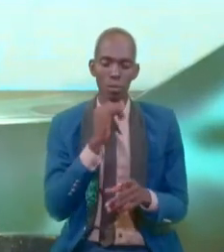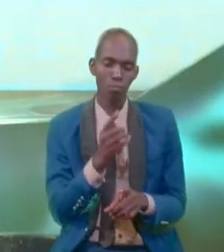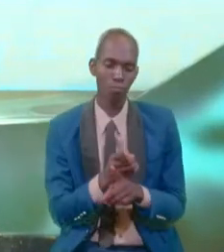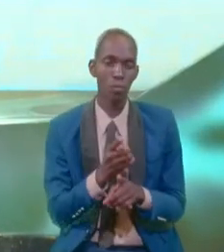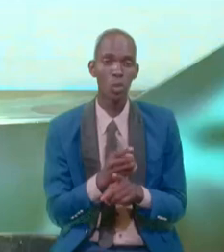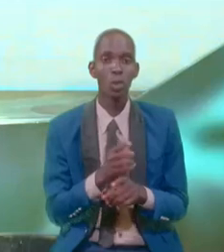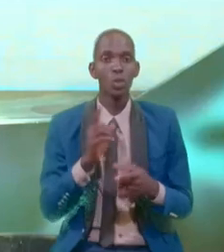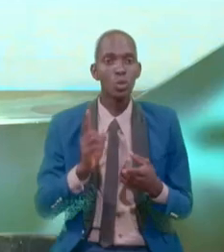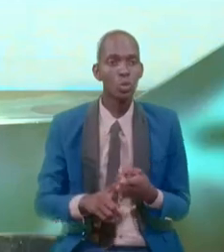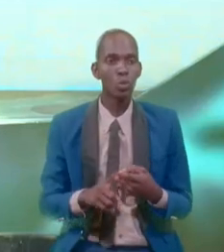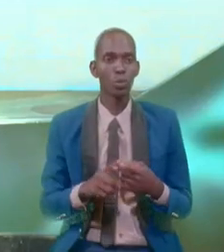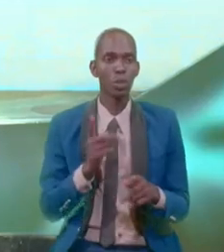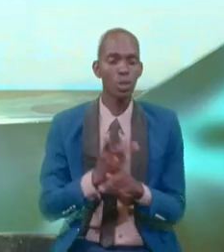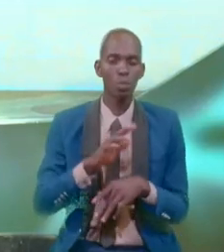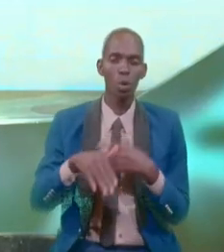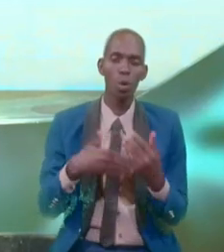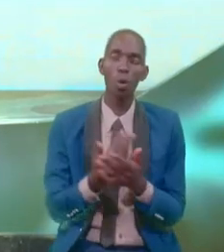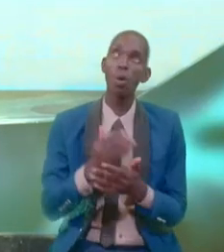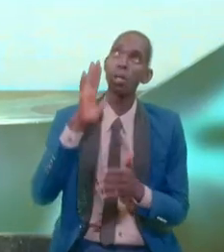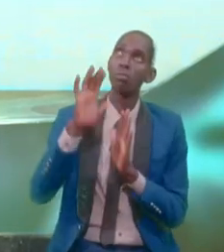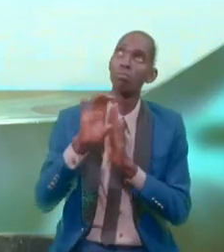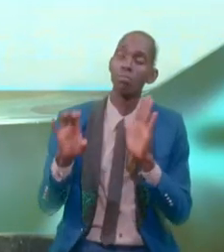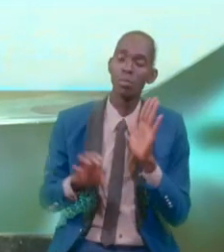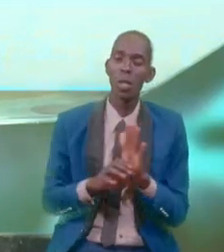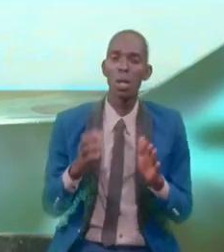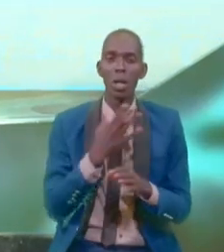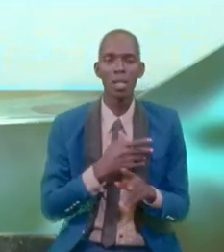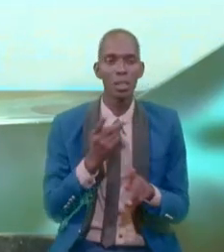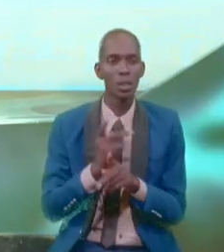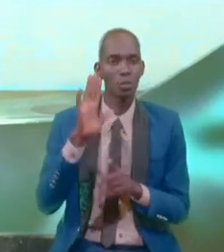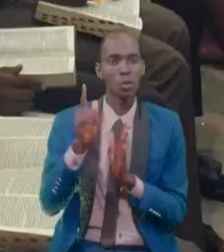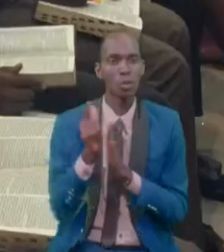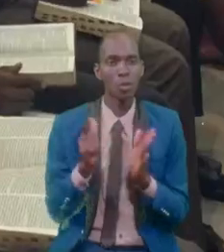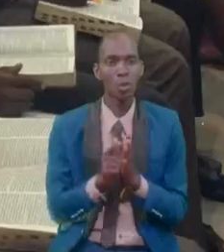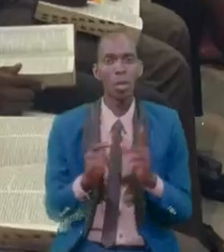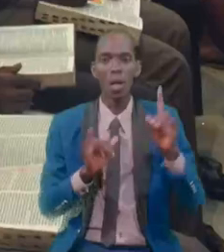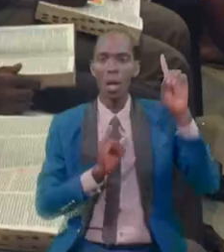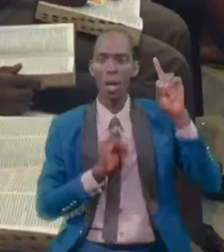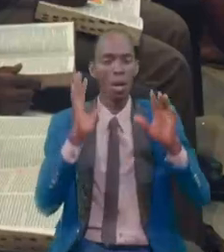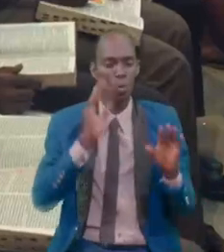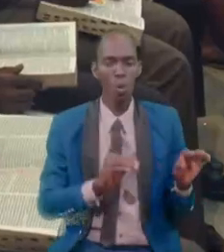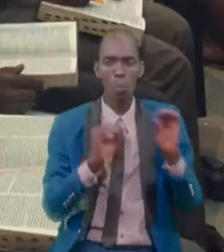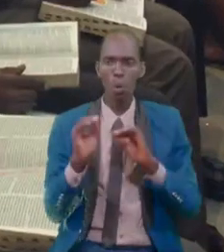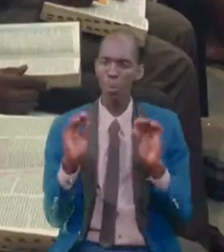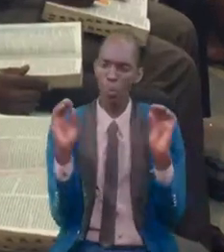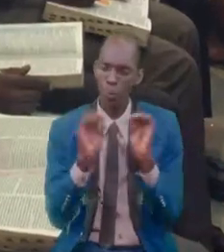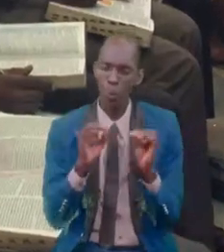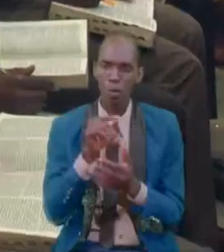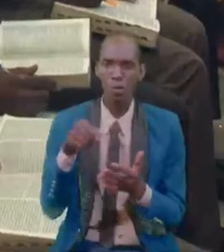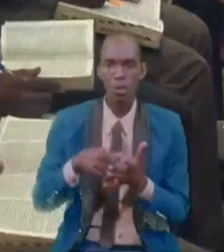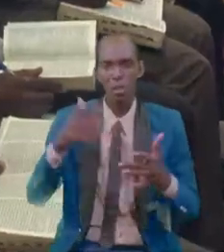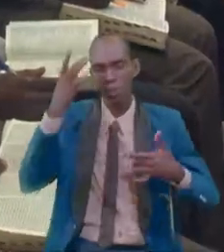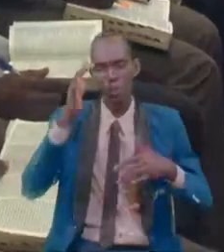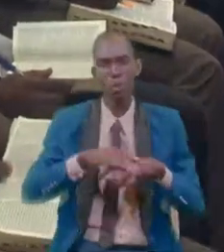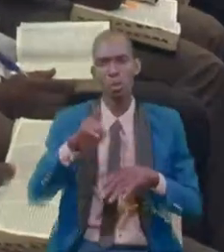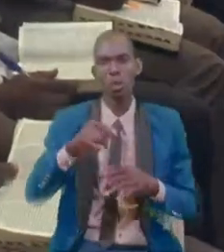tu prêtes l'oreille à ses commandements, et si tu observes toutes ses lois, je ne te frapperai d'aucune des maladies.